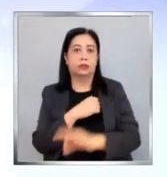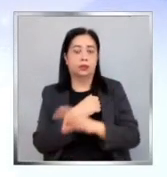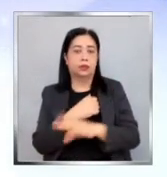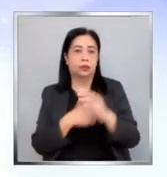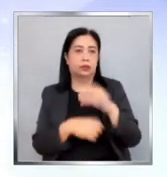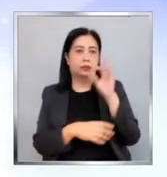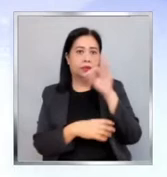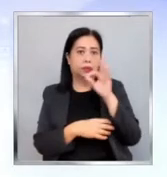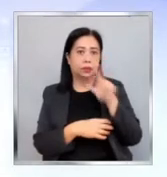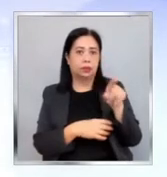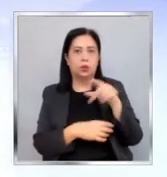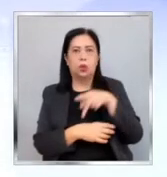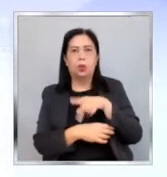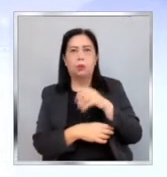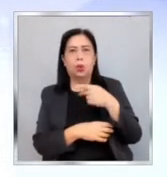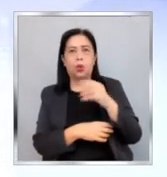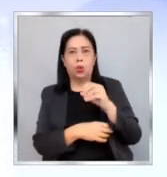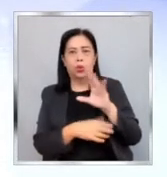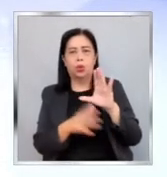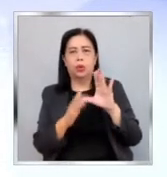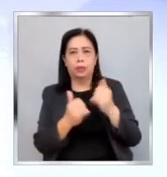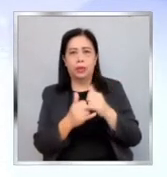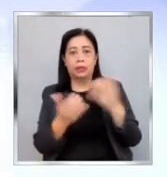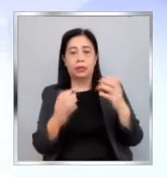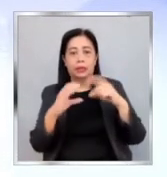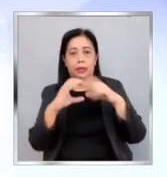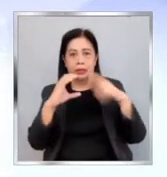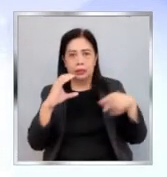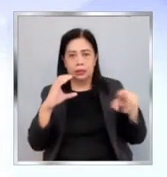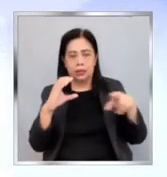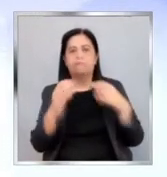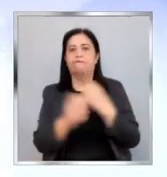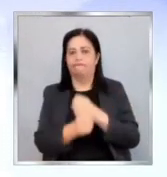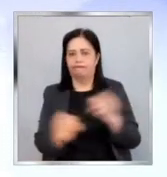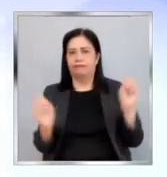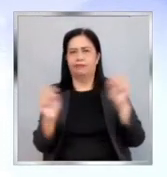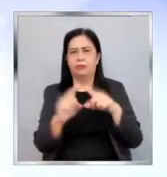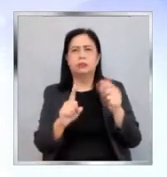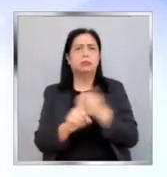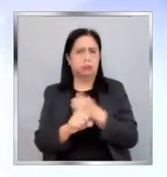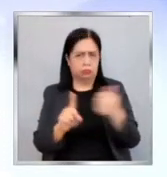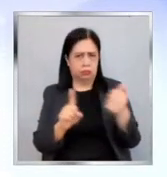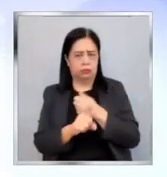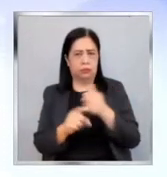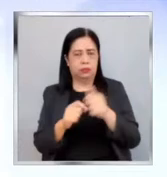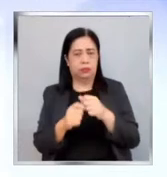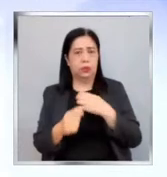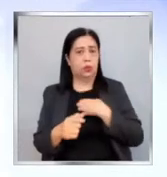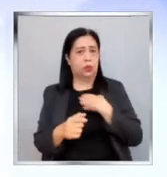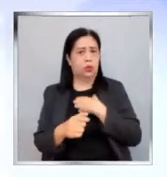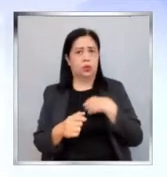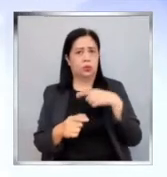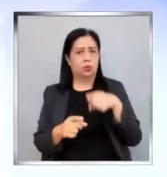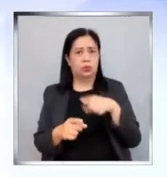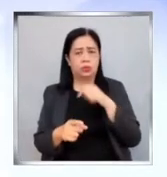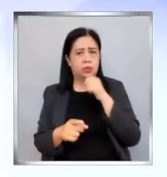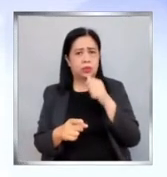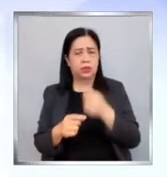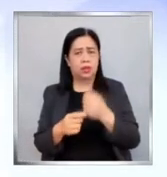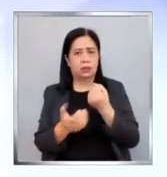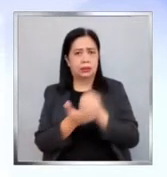isang Pogo company sa Cainta, Rizal ang nailigtas sa umano'y pang-aabuso. Reklamo nila, hindi na nga sila